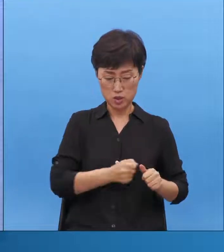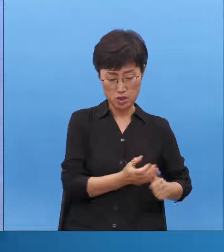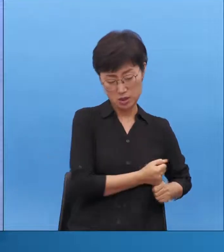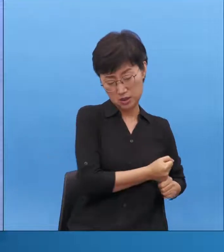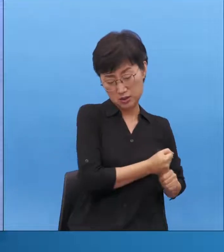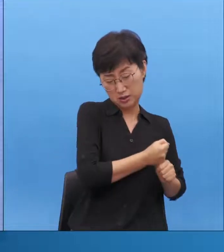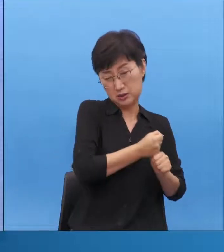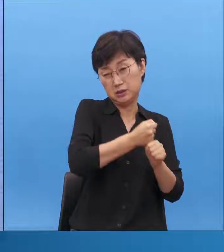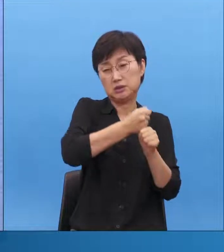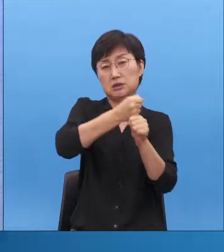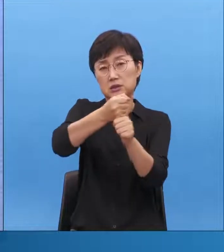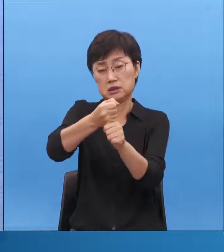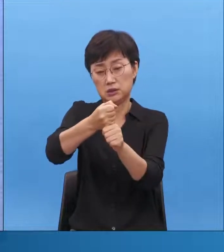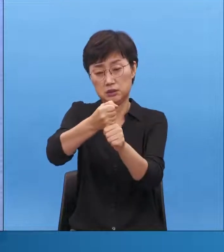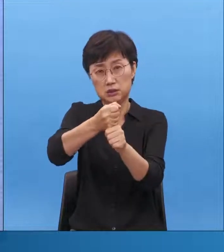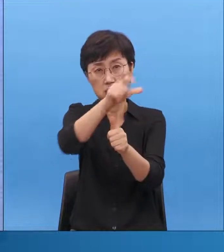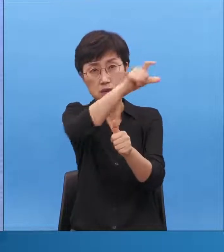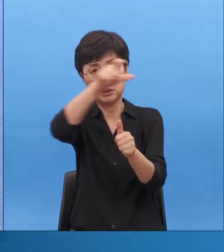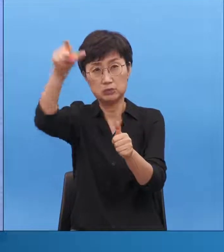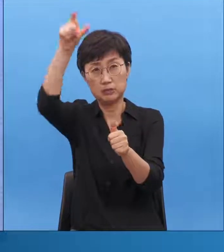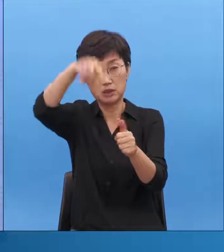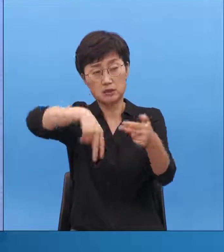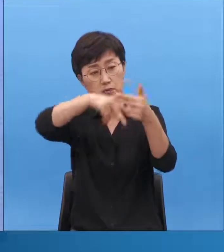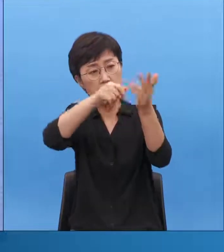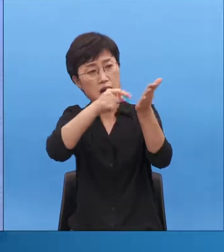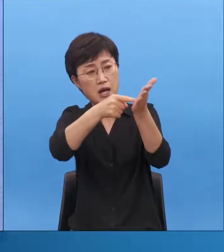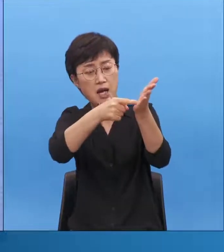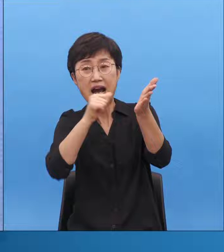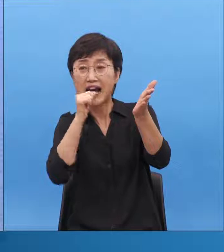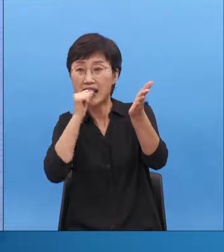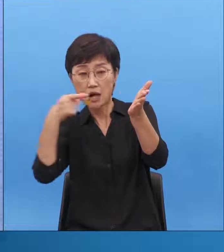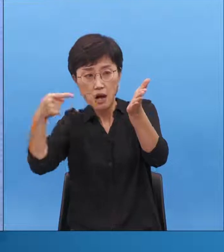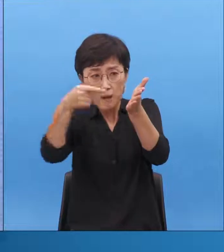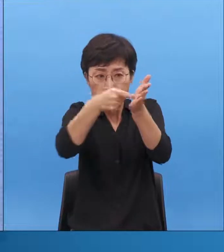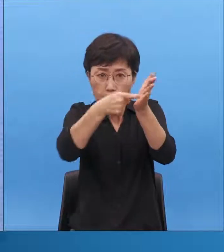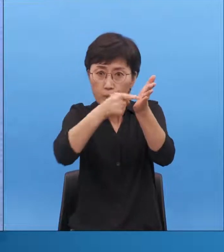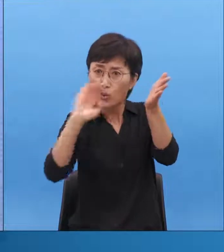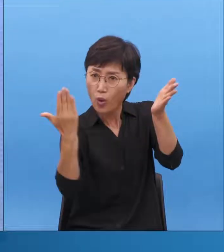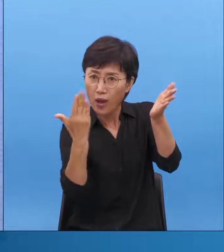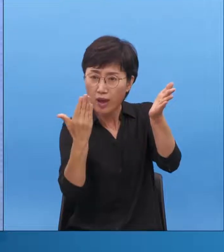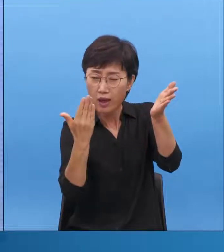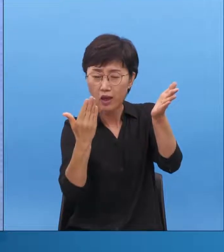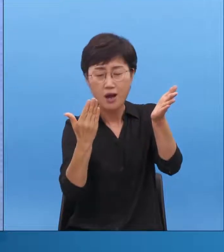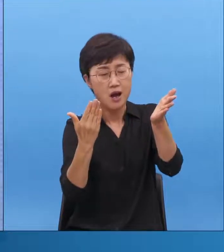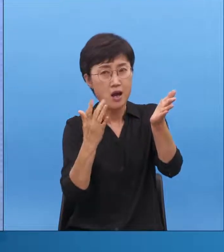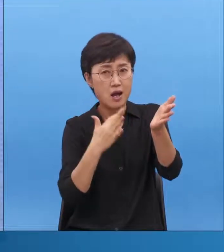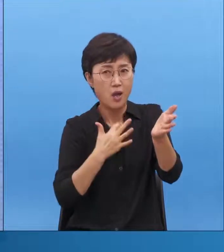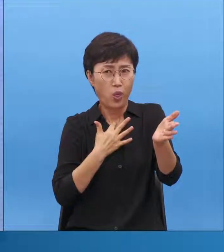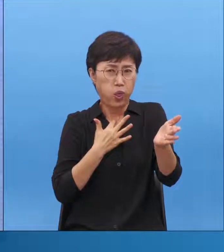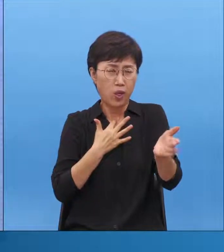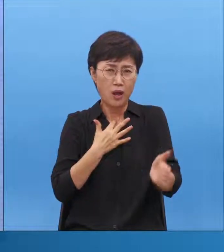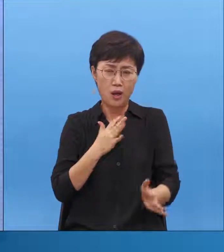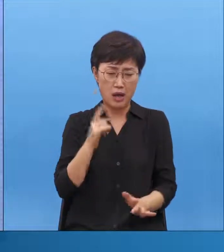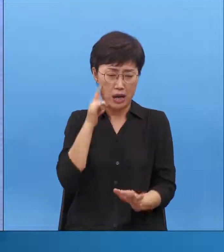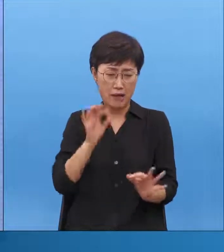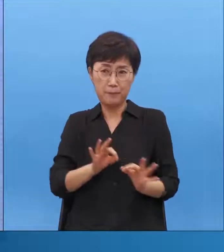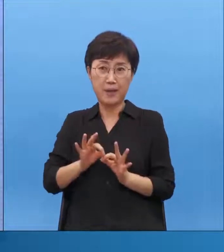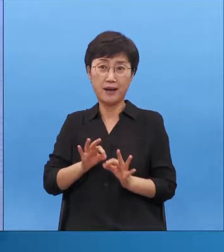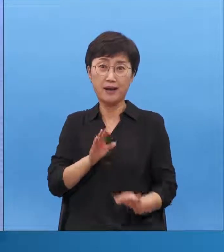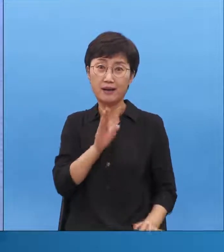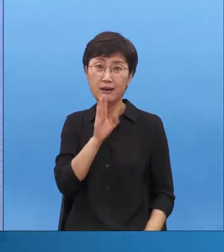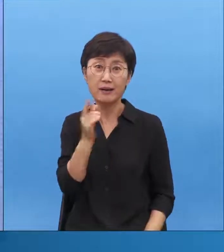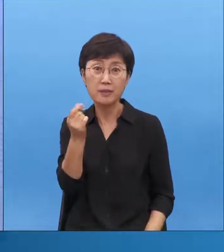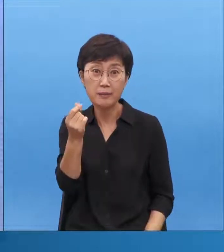be able to nail to nail someone, a living being's hands and feet on the cross, that's not a simple thing. 그러면 이제 그